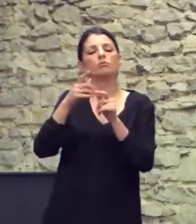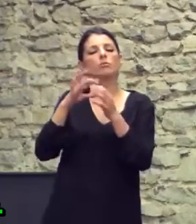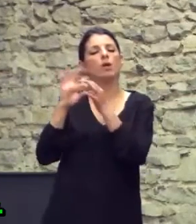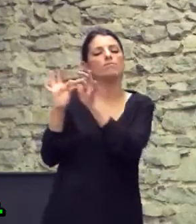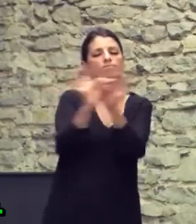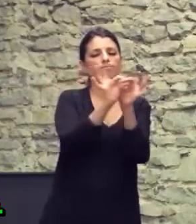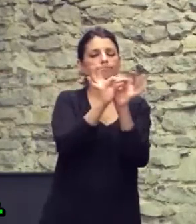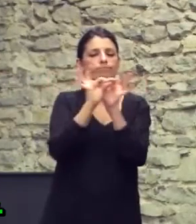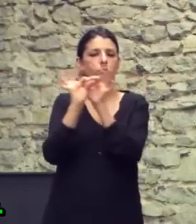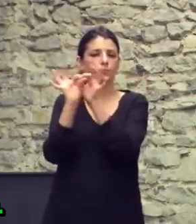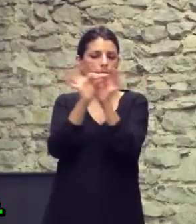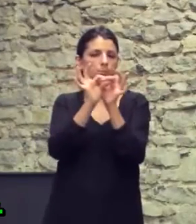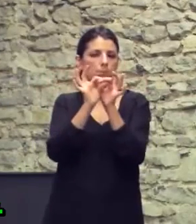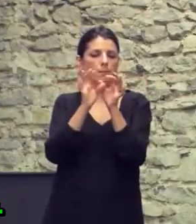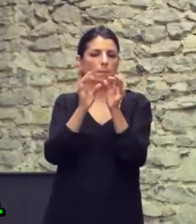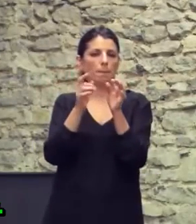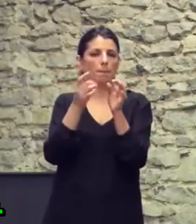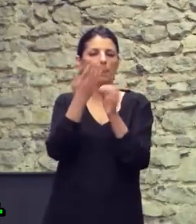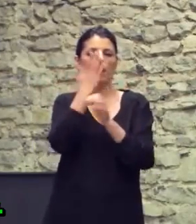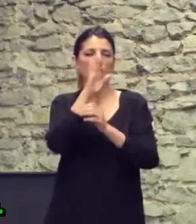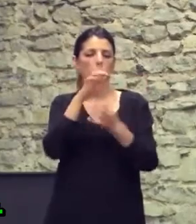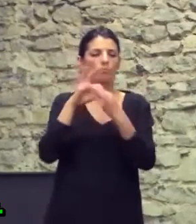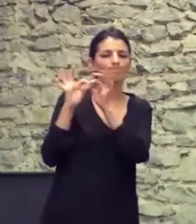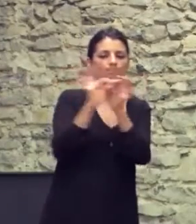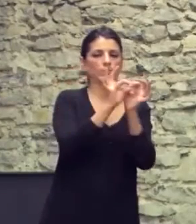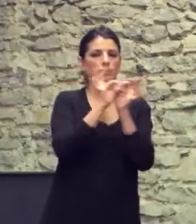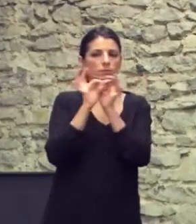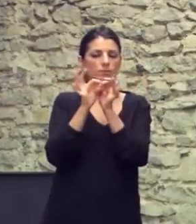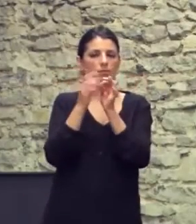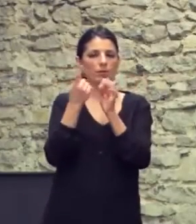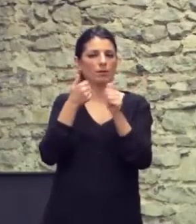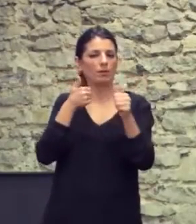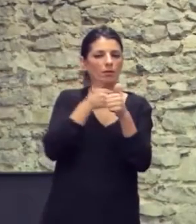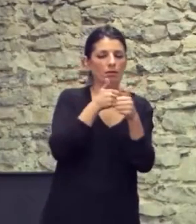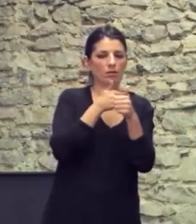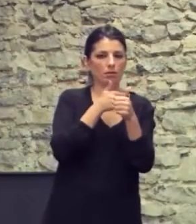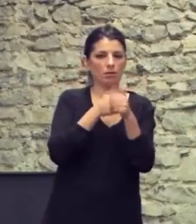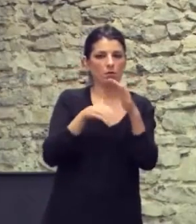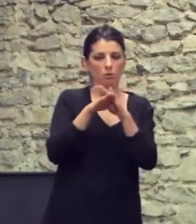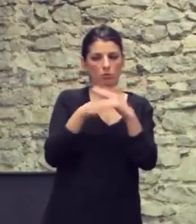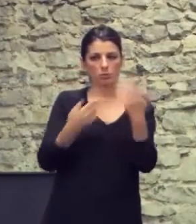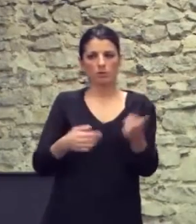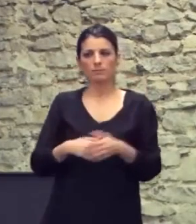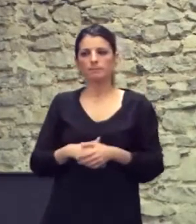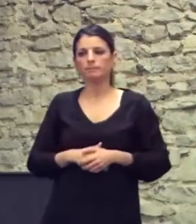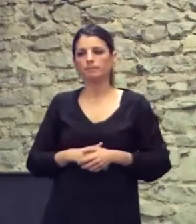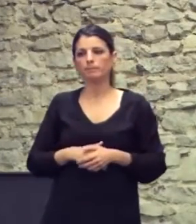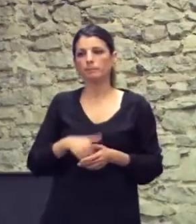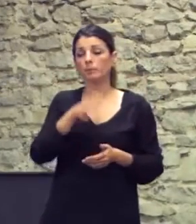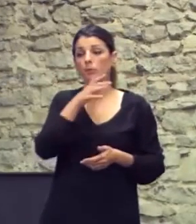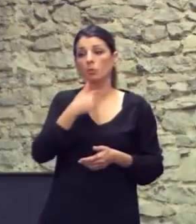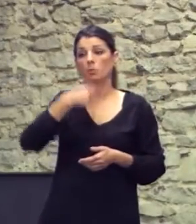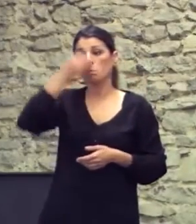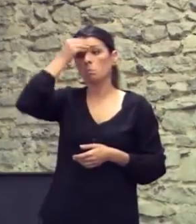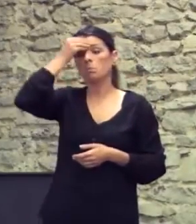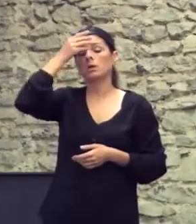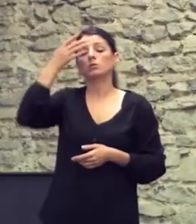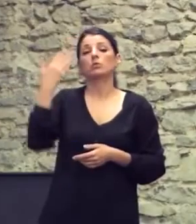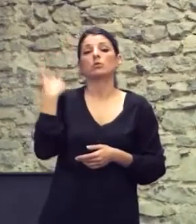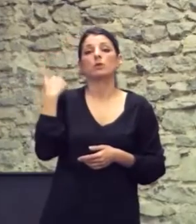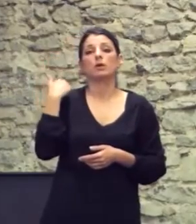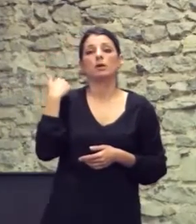eraldatzaia harreman bat, ez du izan behar asistentzia harreman bat. Hortaz, nik uste dut, lehen